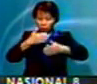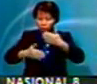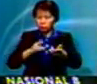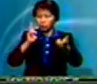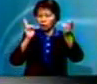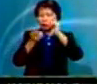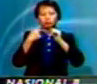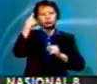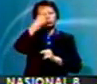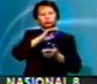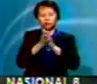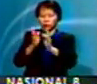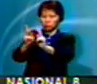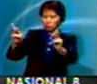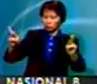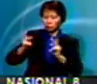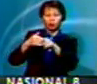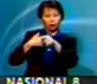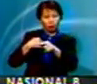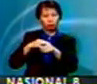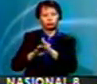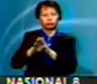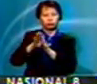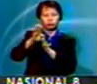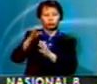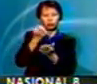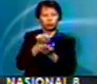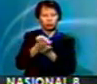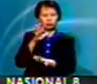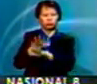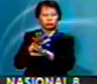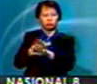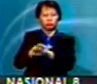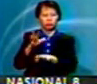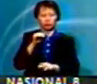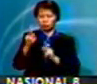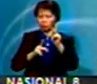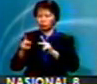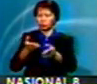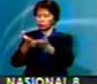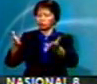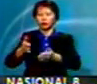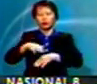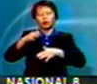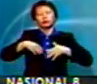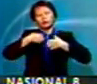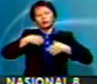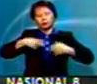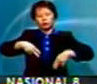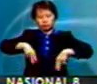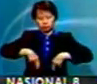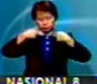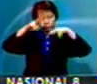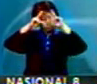berubah wajah menjadi kawasan yang mempunyai pertumbuhan ekonomi yang pesat dan penduduk akan lebih menikmati kehidupan yang